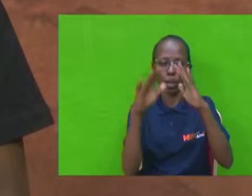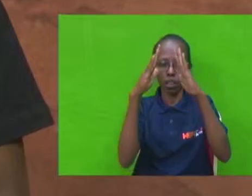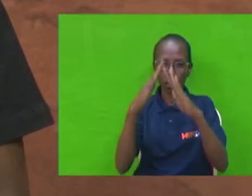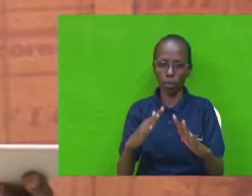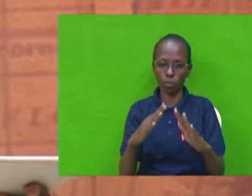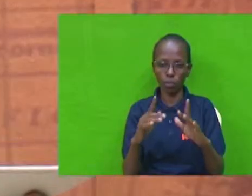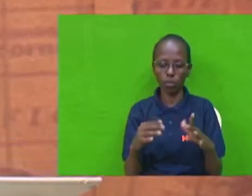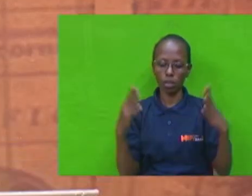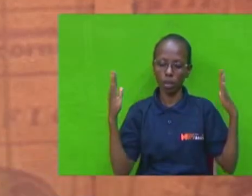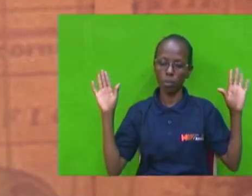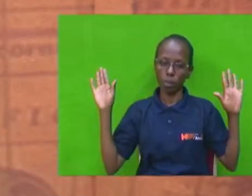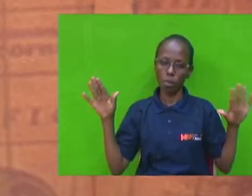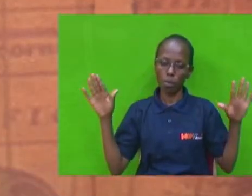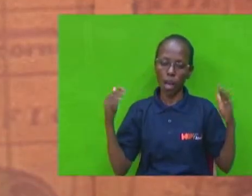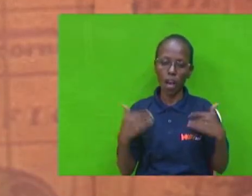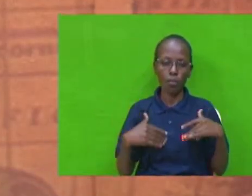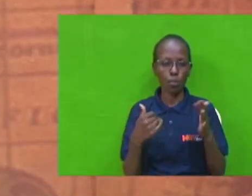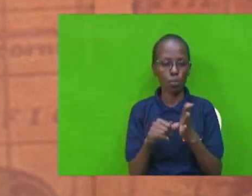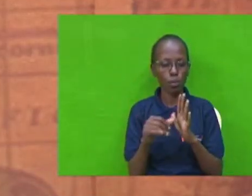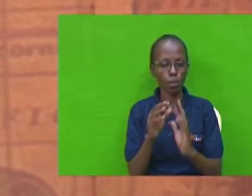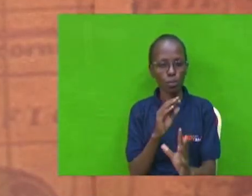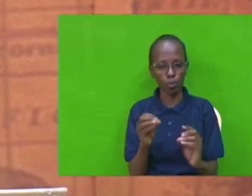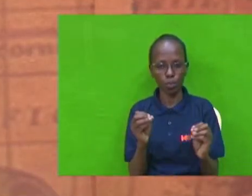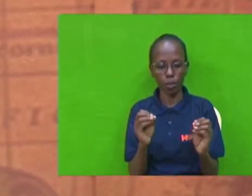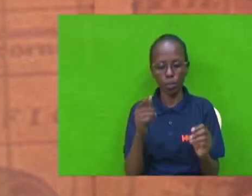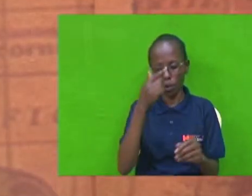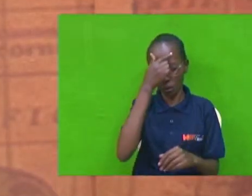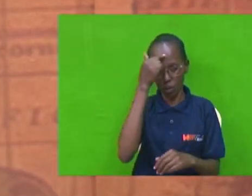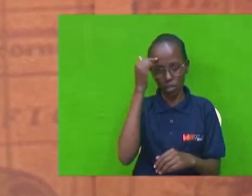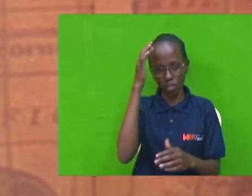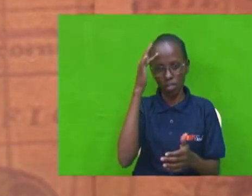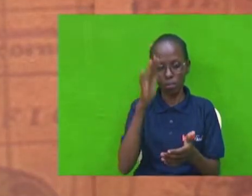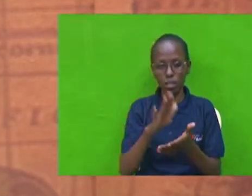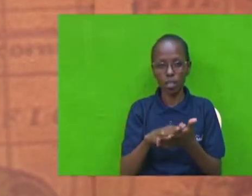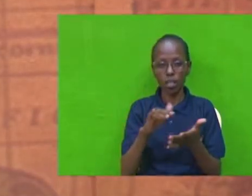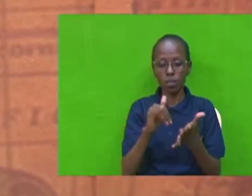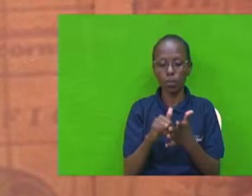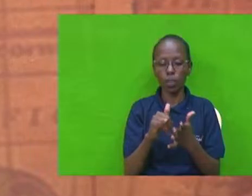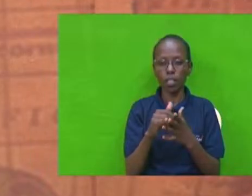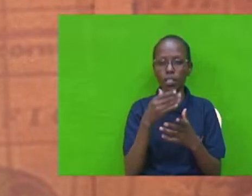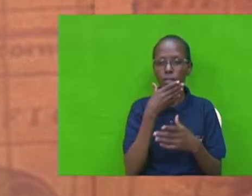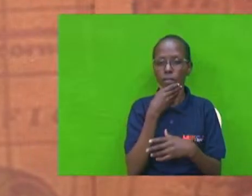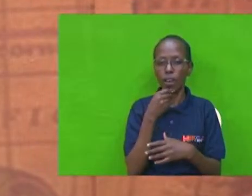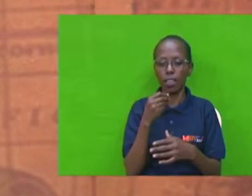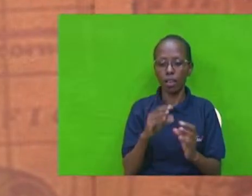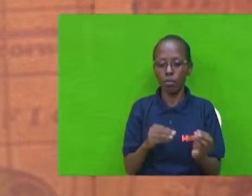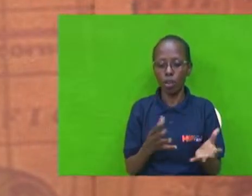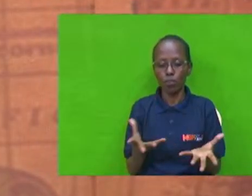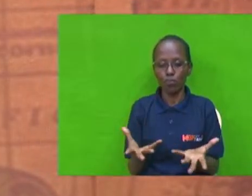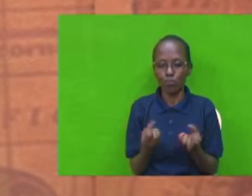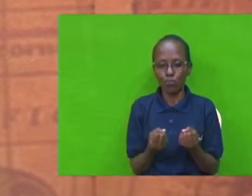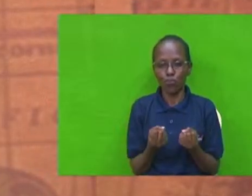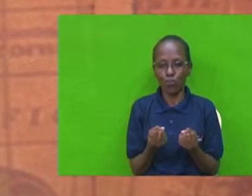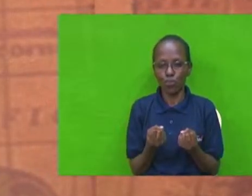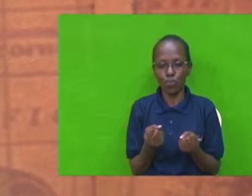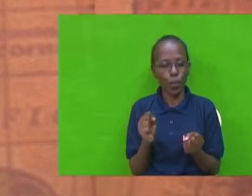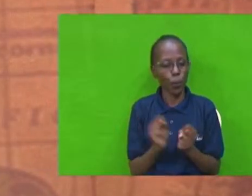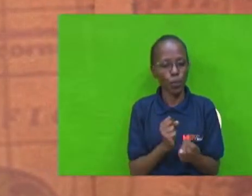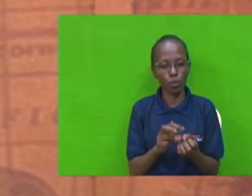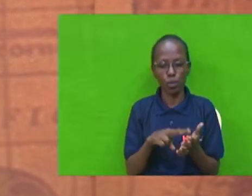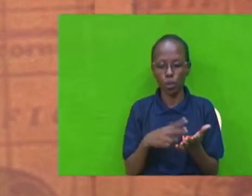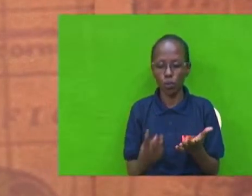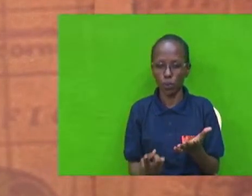mwaberuka anajua hana shida ataruka kwa sababu anaamini baba yake atamshika anajua hata anguka.